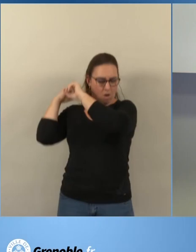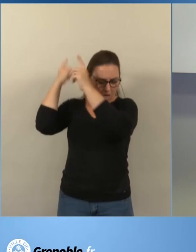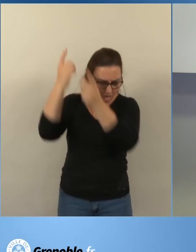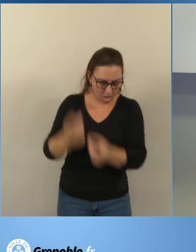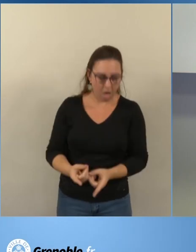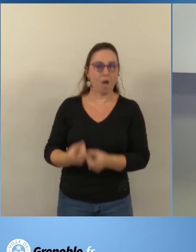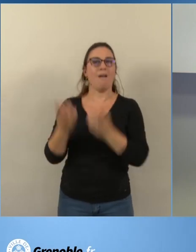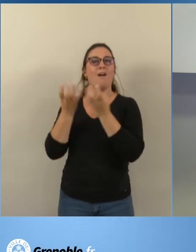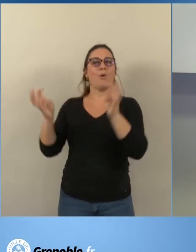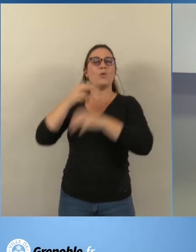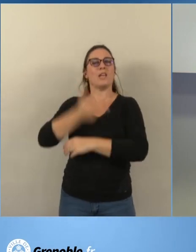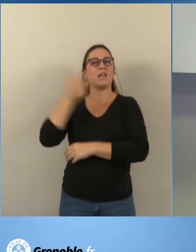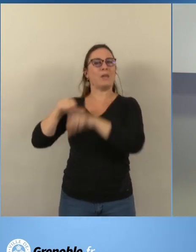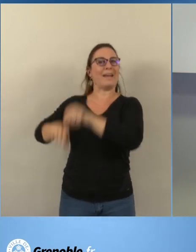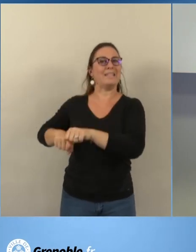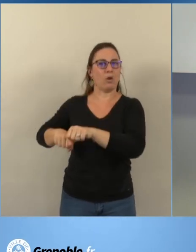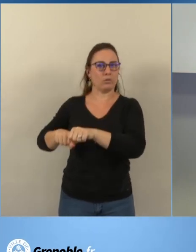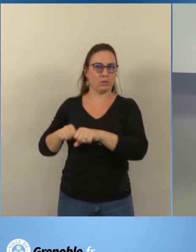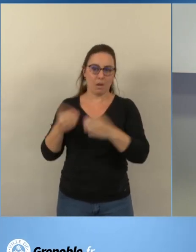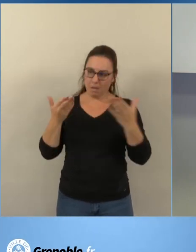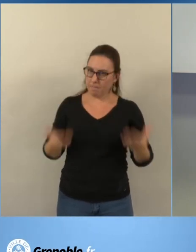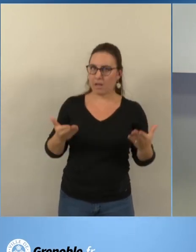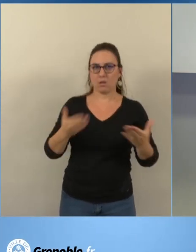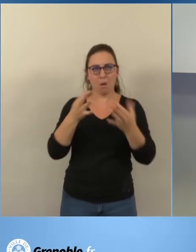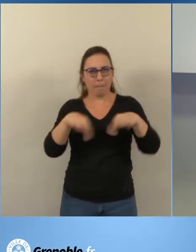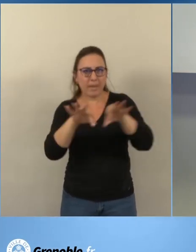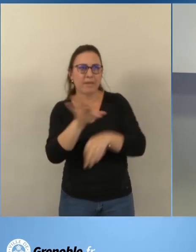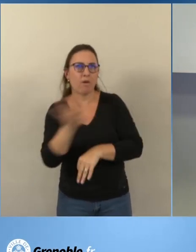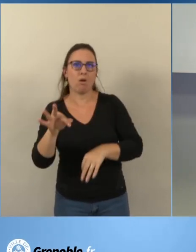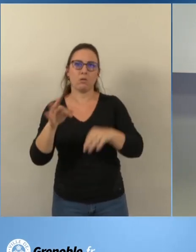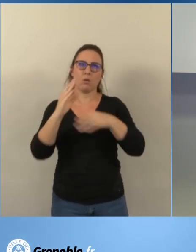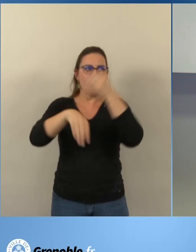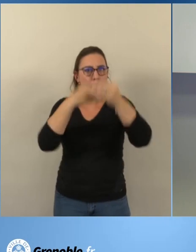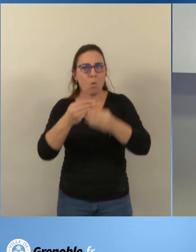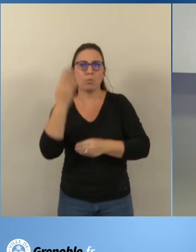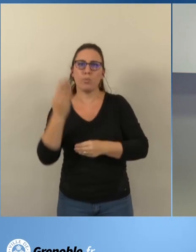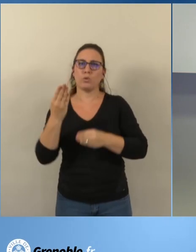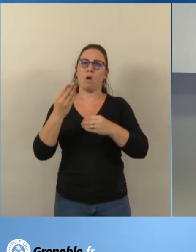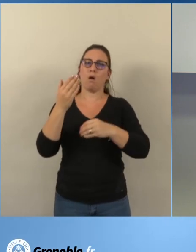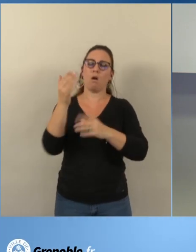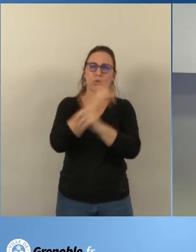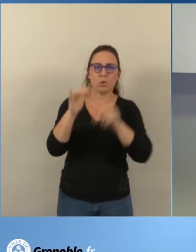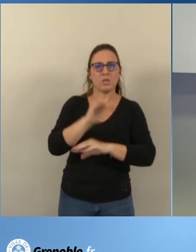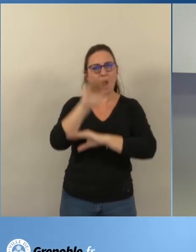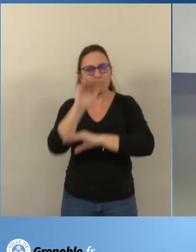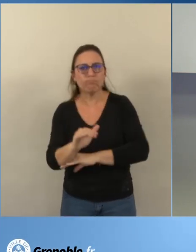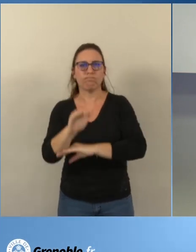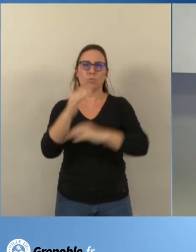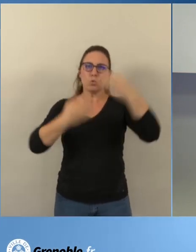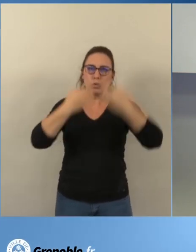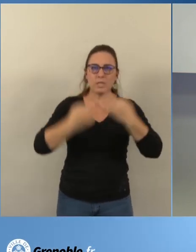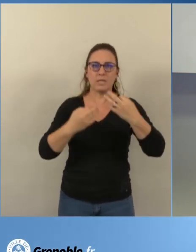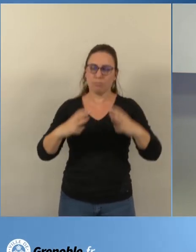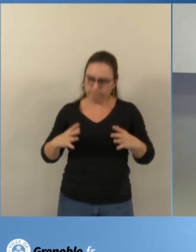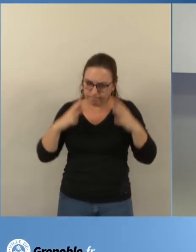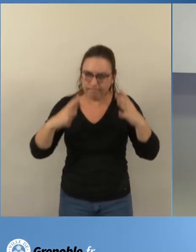de la Résistance plus que jamais notre pays notre monde a besoin de justice sociale a besoin d'élan vers la transition et a besoin